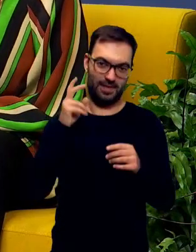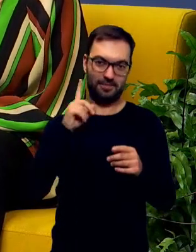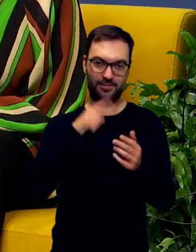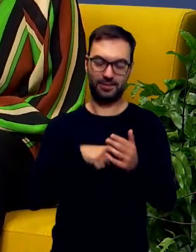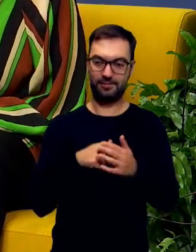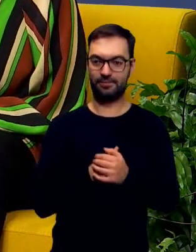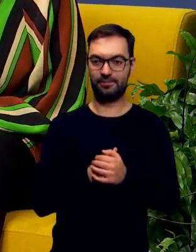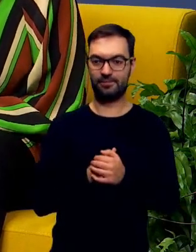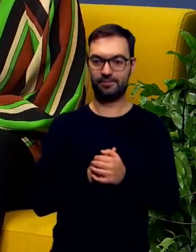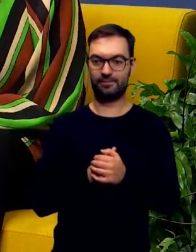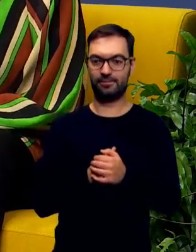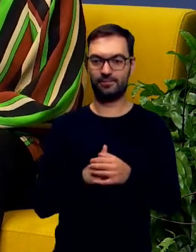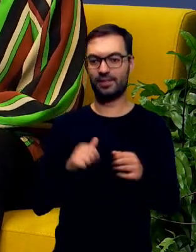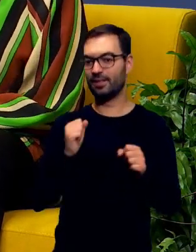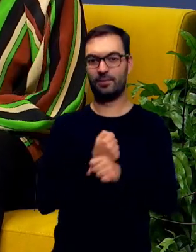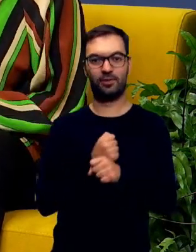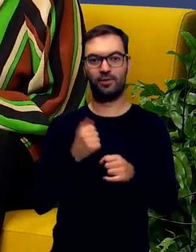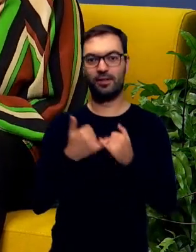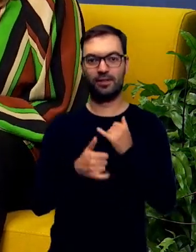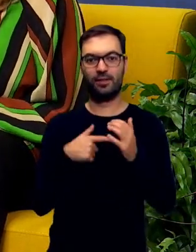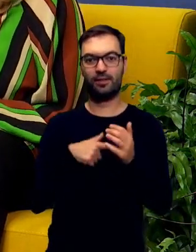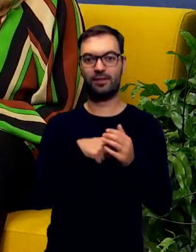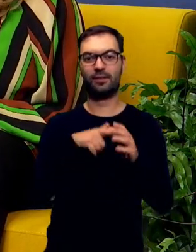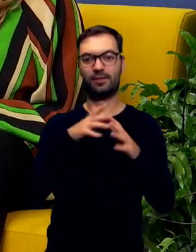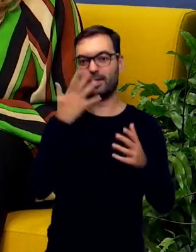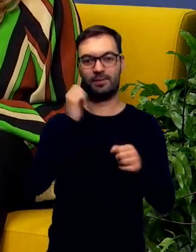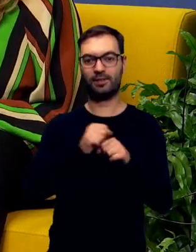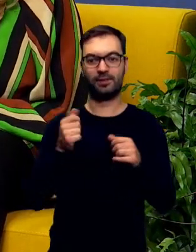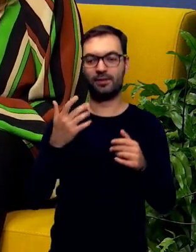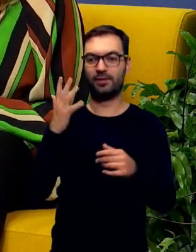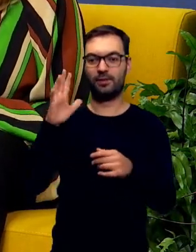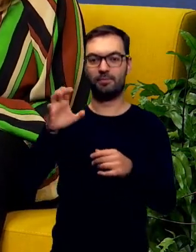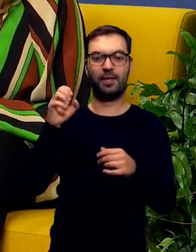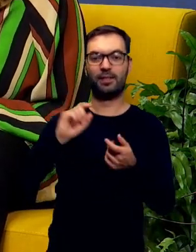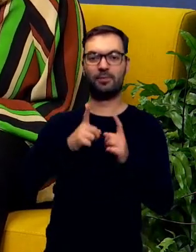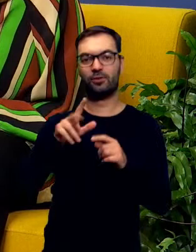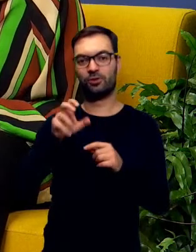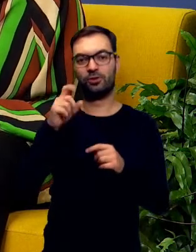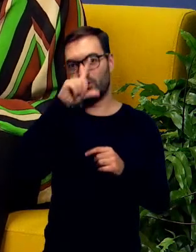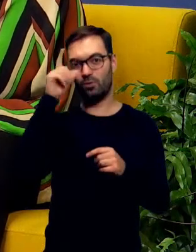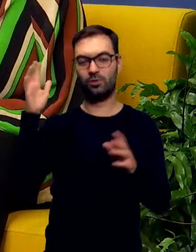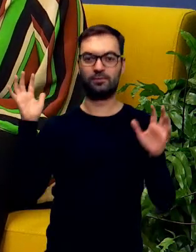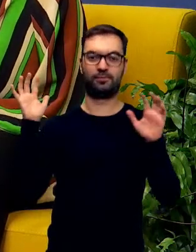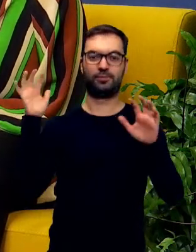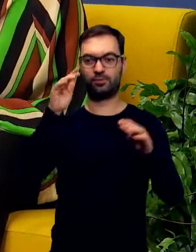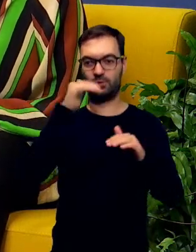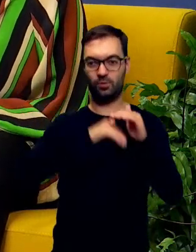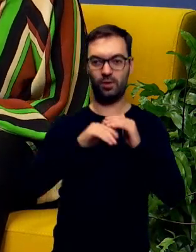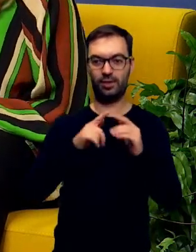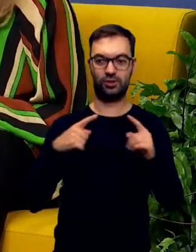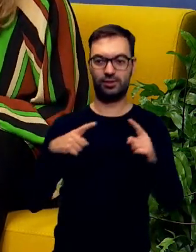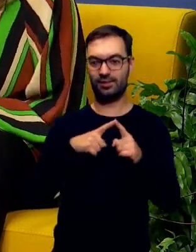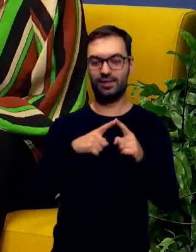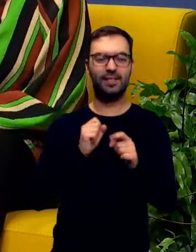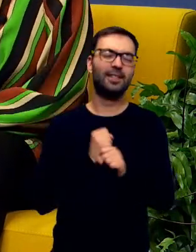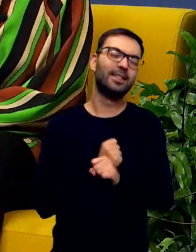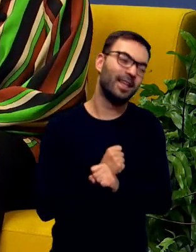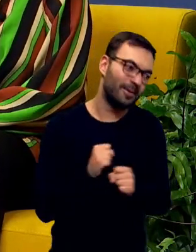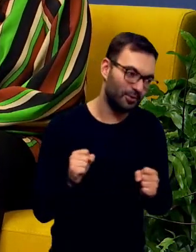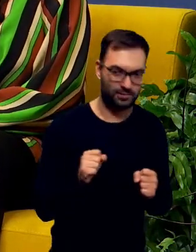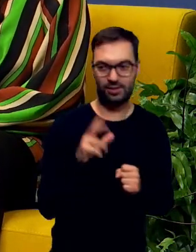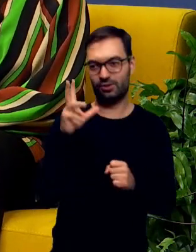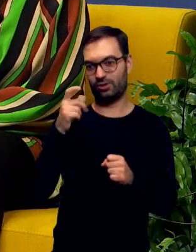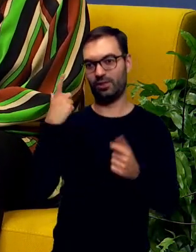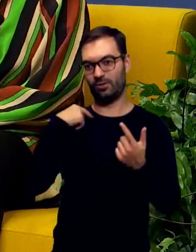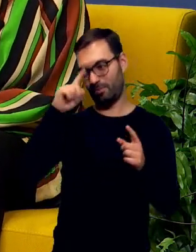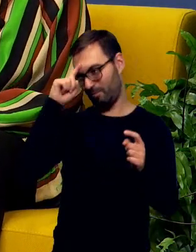także nie jest możliwe, że jeżeli tam jest, nie wiem, 500 czy 300 osób idzie na szczyt, to nie jest możliwe, żeby